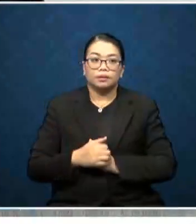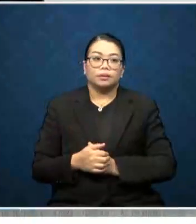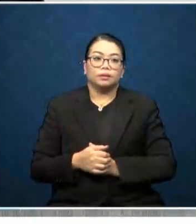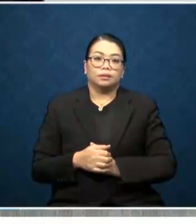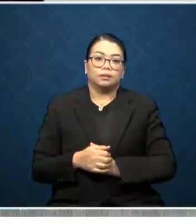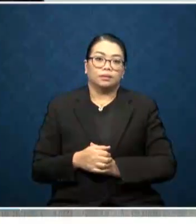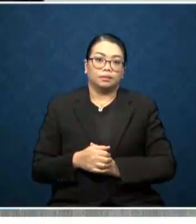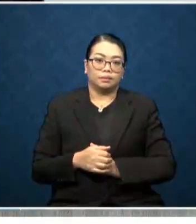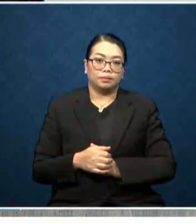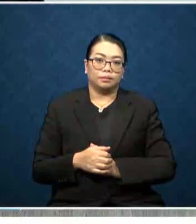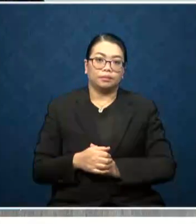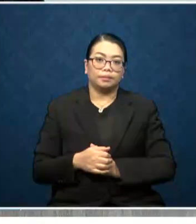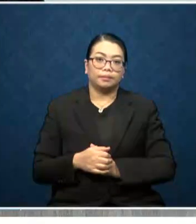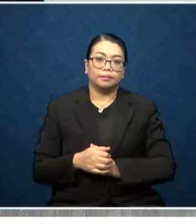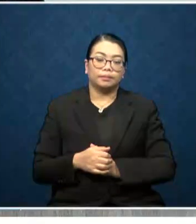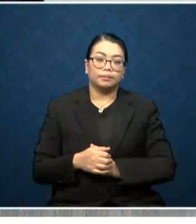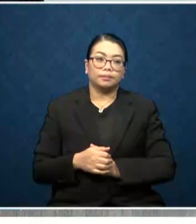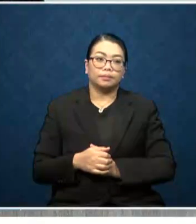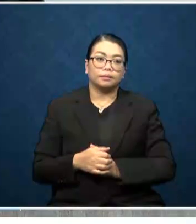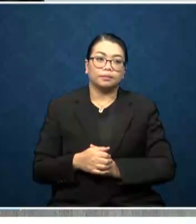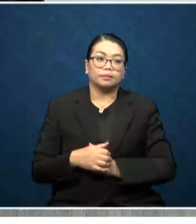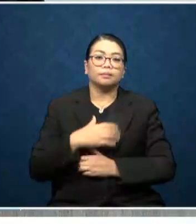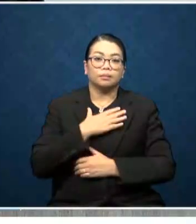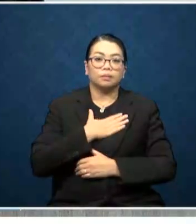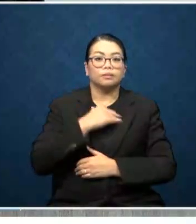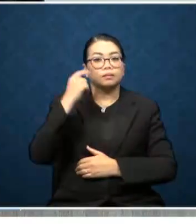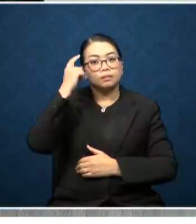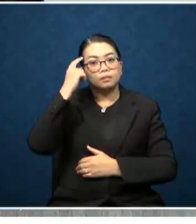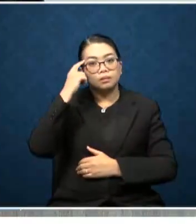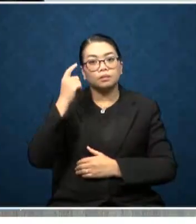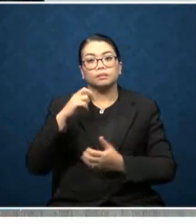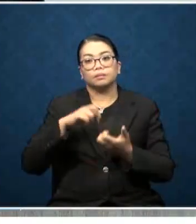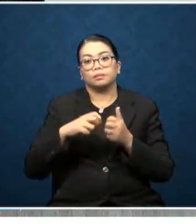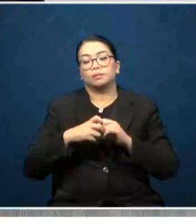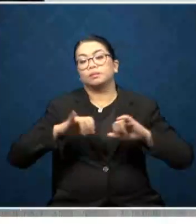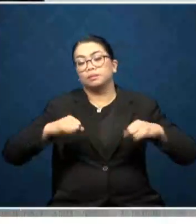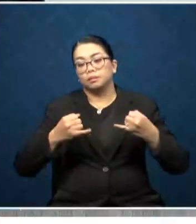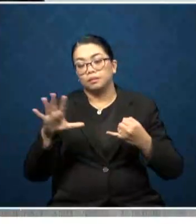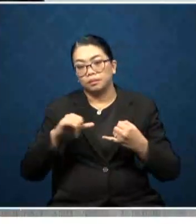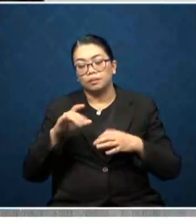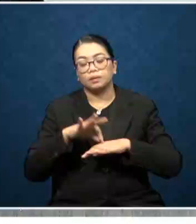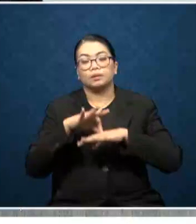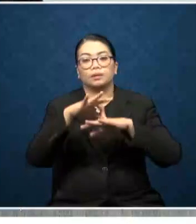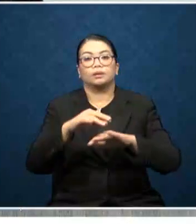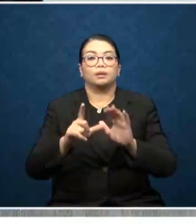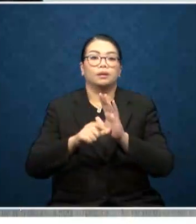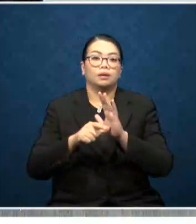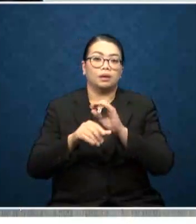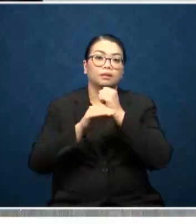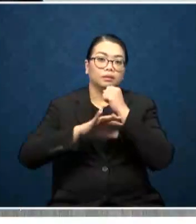หากันประเด็นที่ที่ผมมีความเชื่อว่าเป็นประเด็นความขัดแย้งมาจากการแต่งตั้งเลขาธิการ